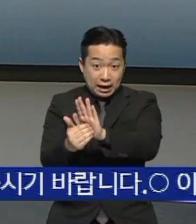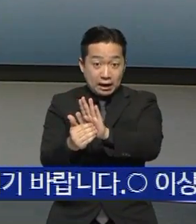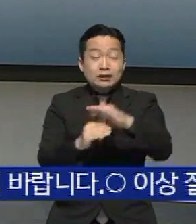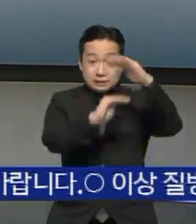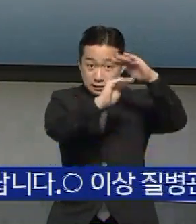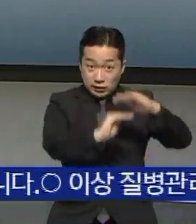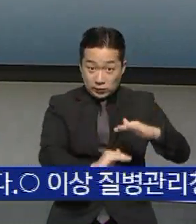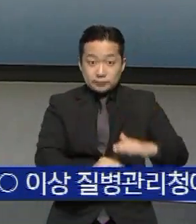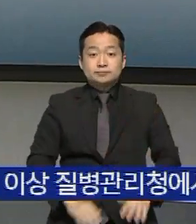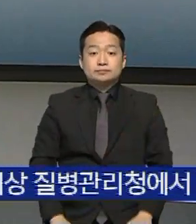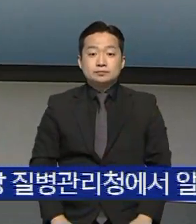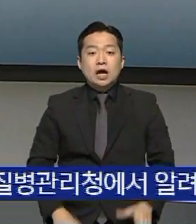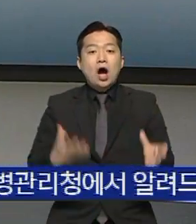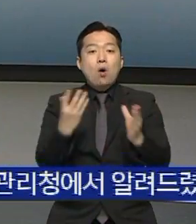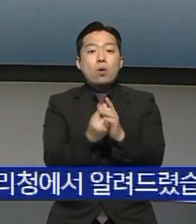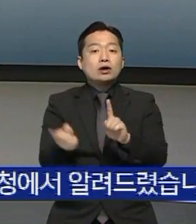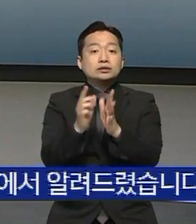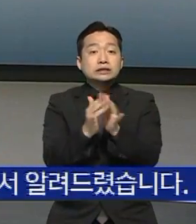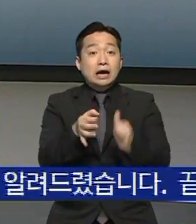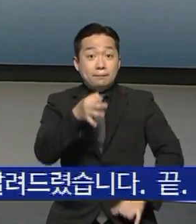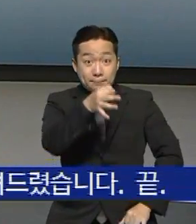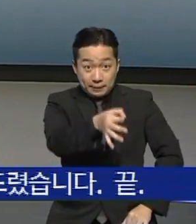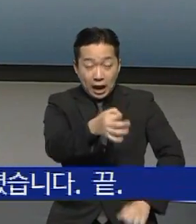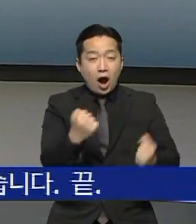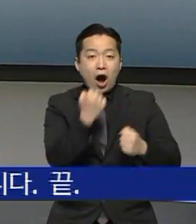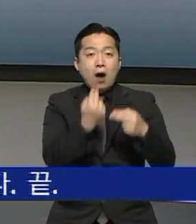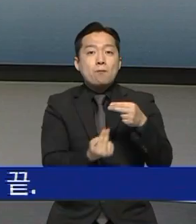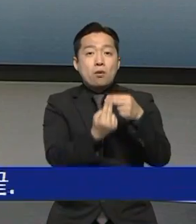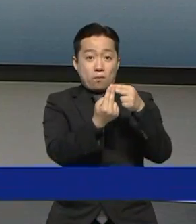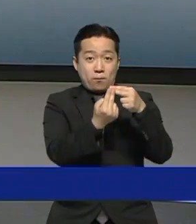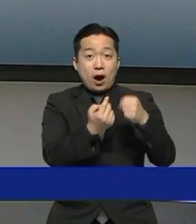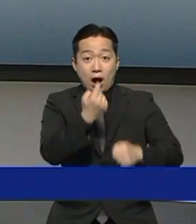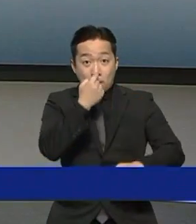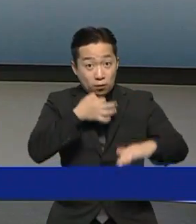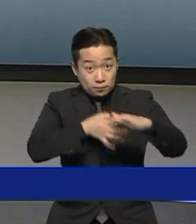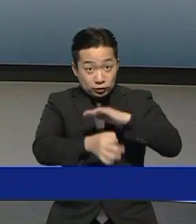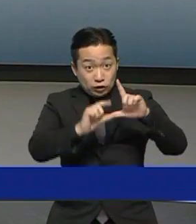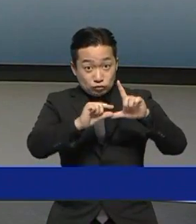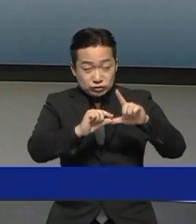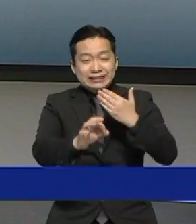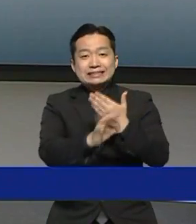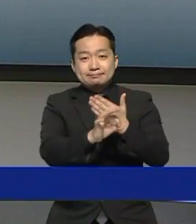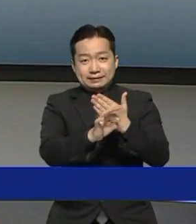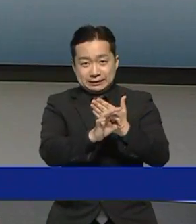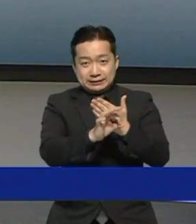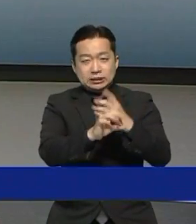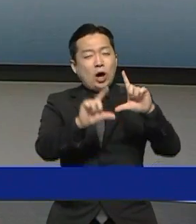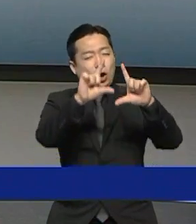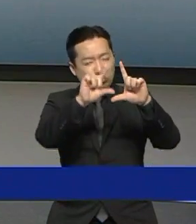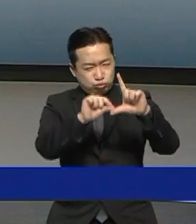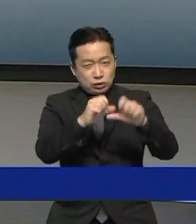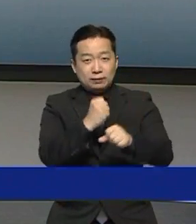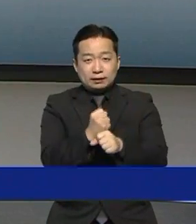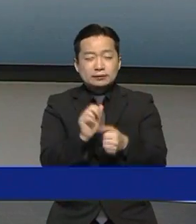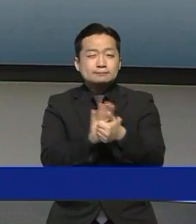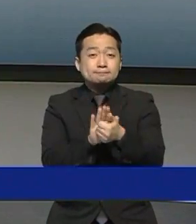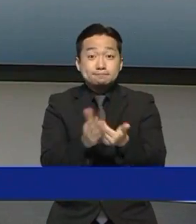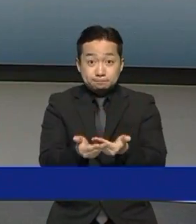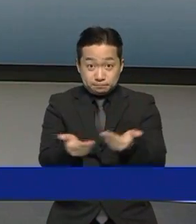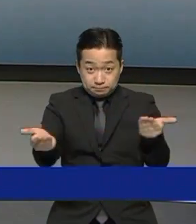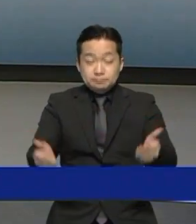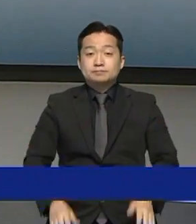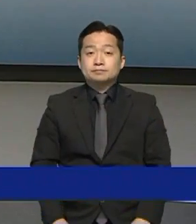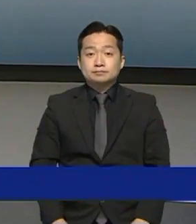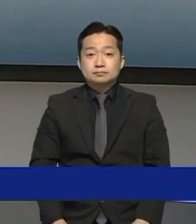지침입니다. 완치자 치료비에 적용되는 건강보험 본인 부담률을 한시적으로 낮추는 방안도 담겼습니다.